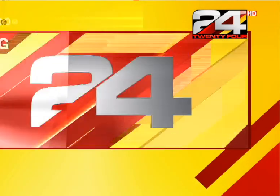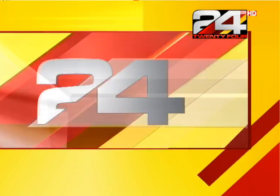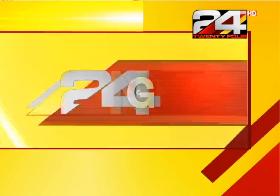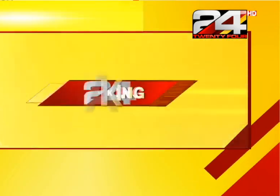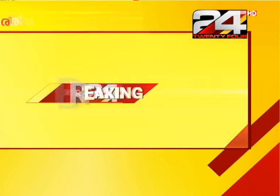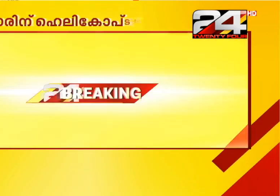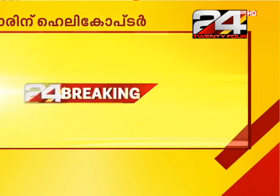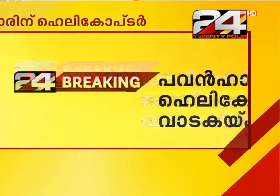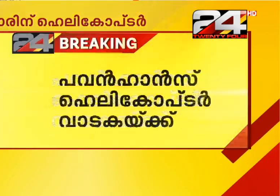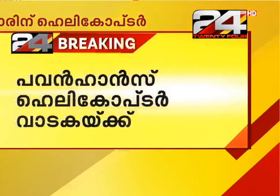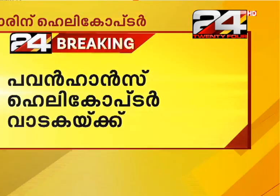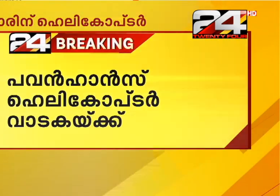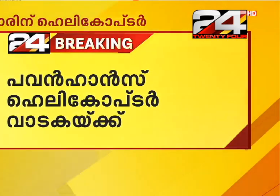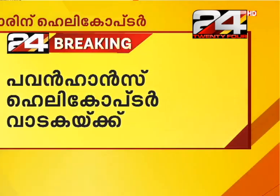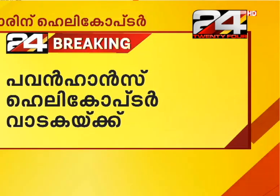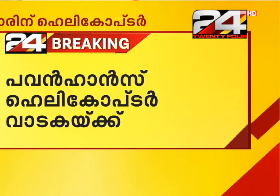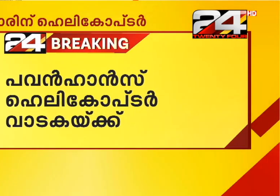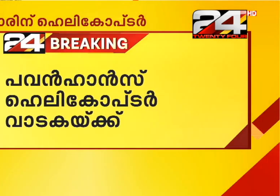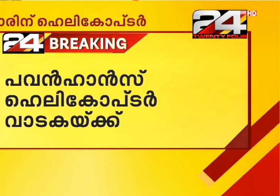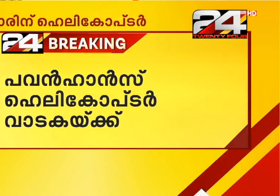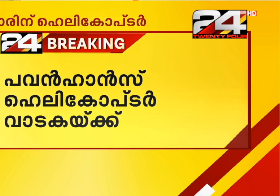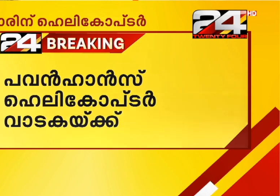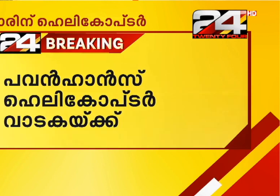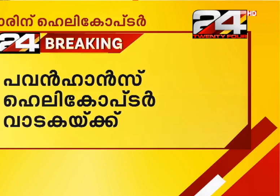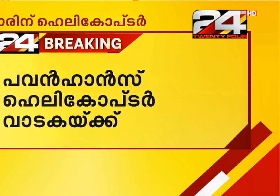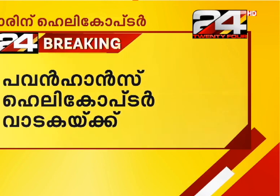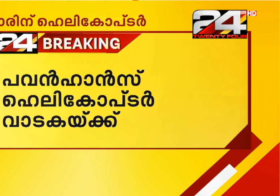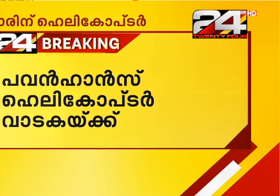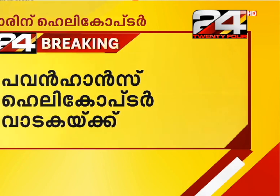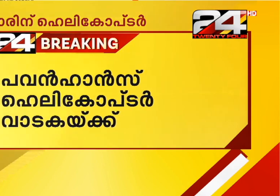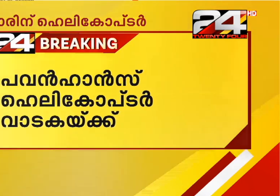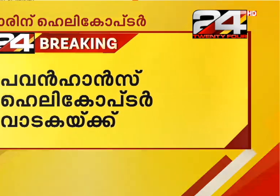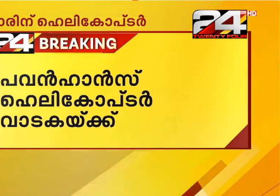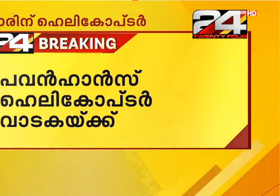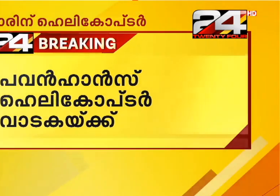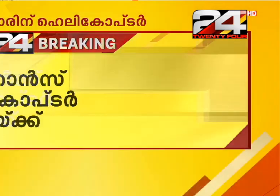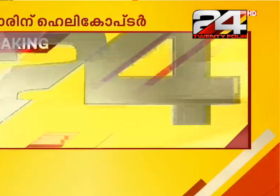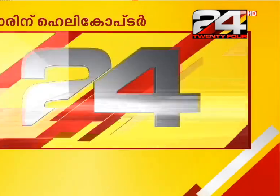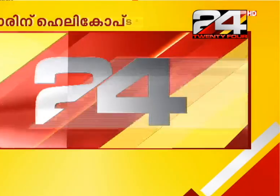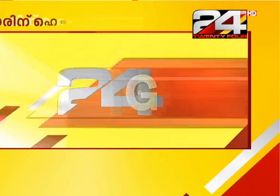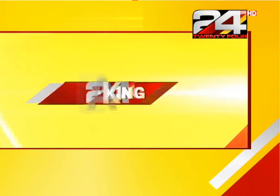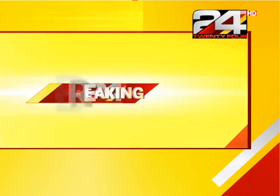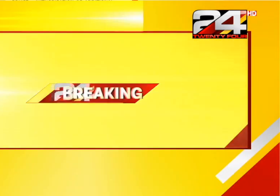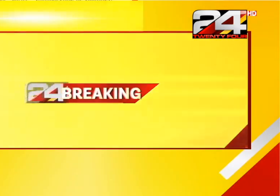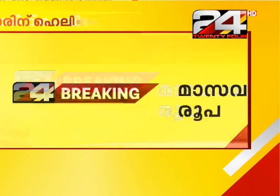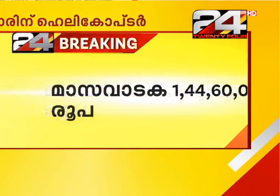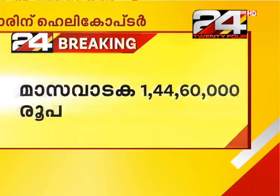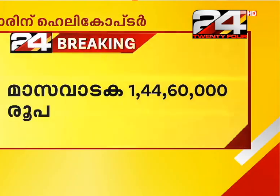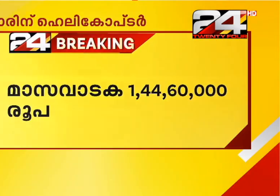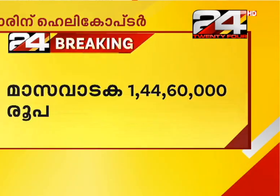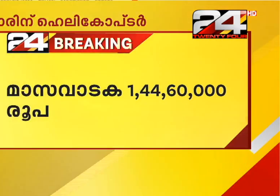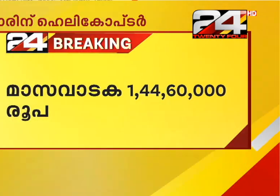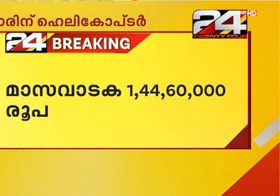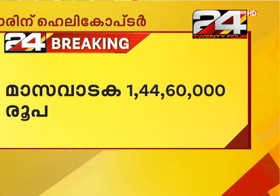എന്ന കാര്യവും ഏറെക്കുറെ ഉറപ്പാണ്. കാരണം 20 മണിക്കൂർ പ്രതിമാസം ഈ ഹെലികോപ്റ്റർ ഇതേ വാടകയ്ക്ക്, ഹെലികോപ്റ്റർ ഉപയോഗിച്ചാലും